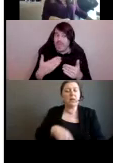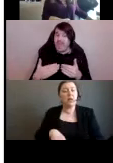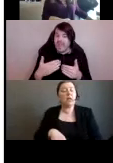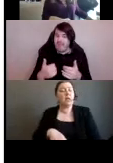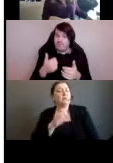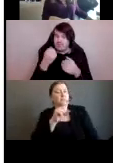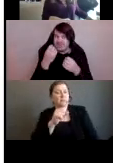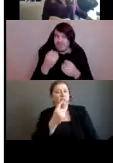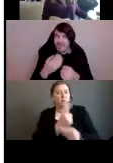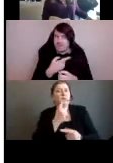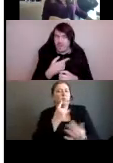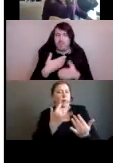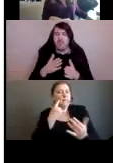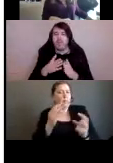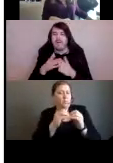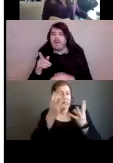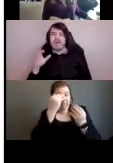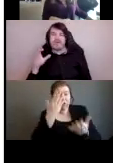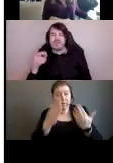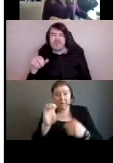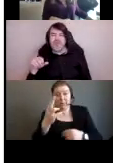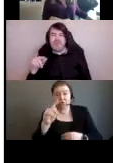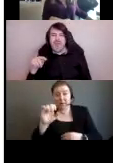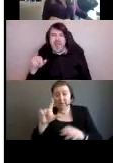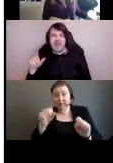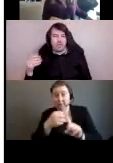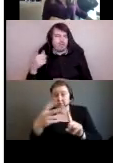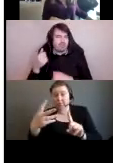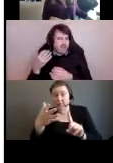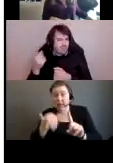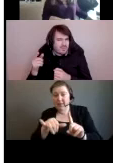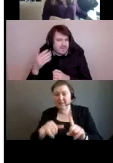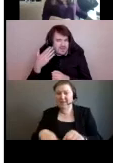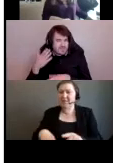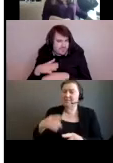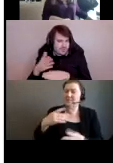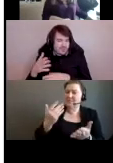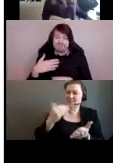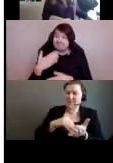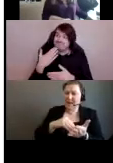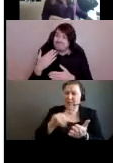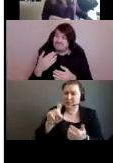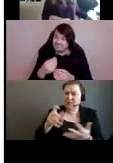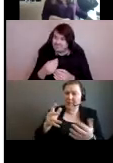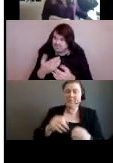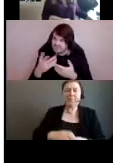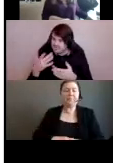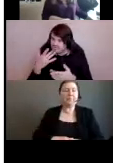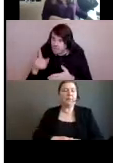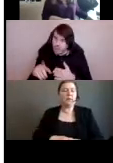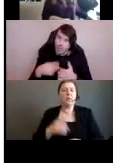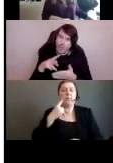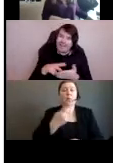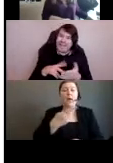Je vais peut-être demander à Chantal de nous fournir d'autres renseignements là-dessus. Merci beaucoup. Est-ce que vous pourriez peut-être relire la